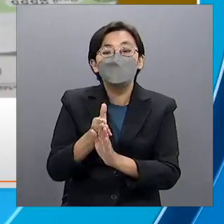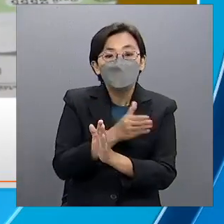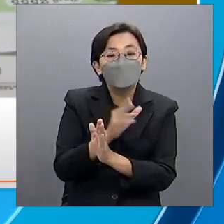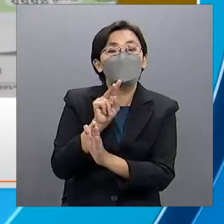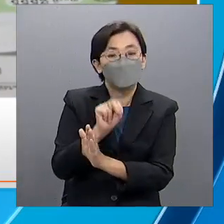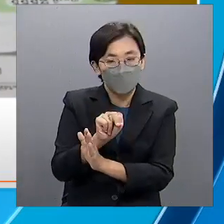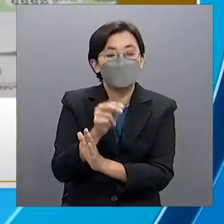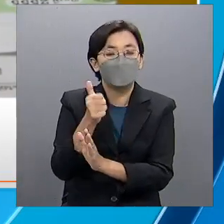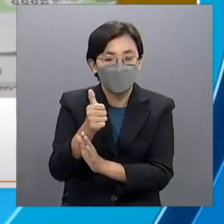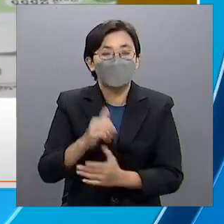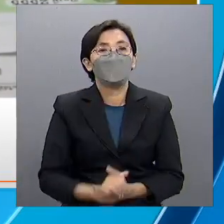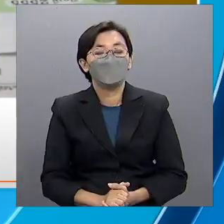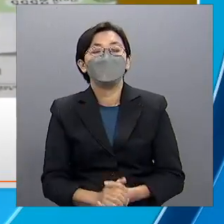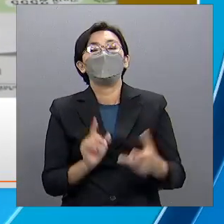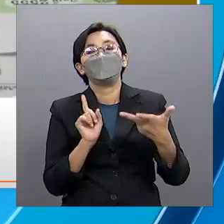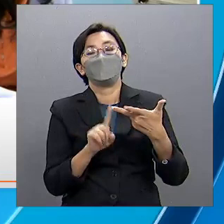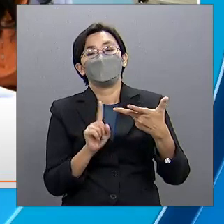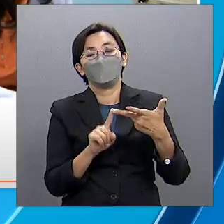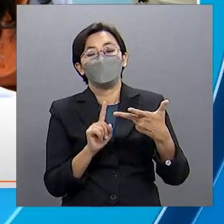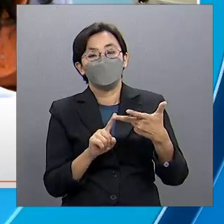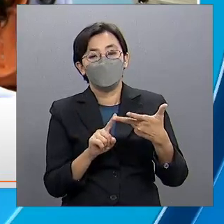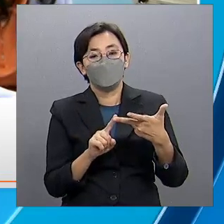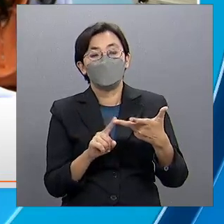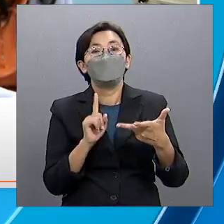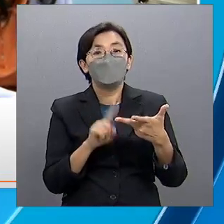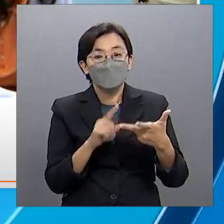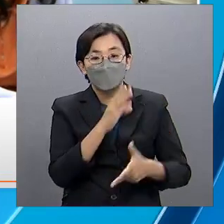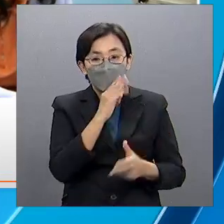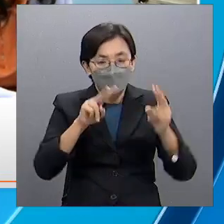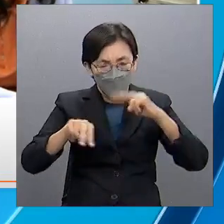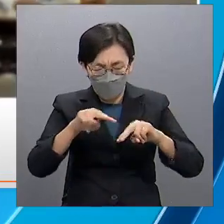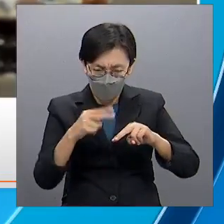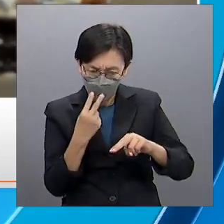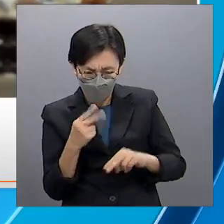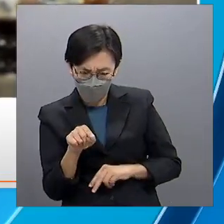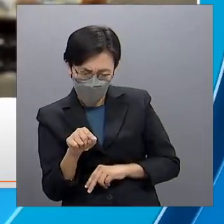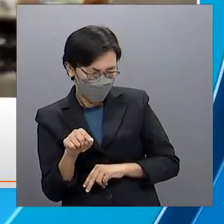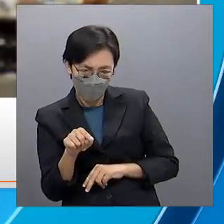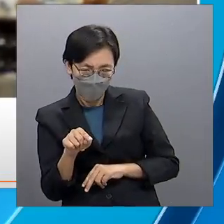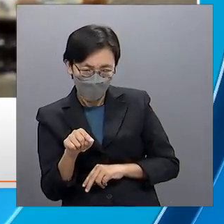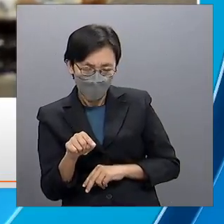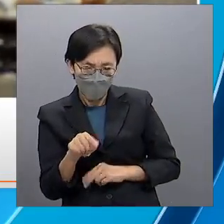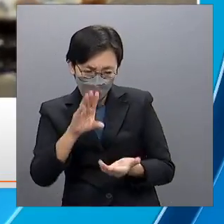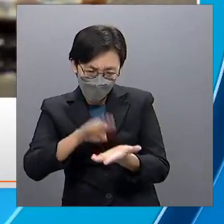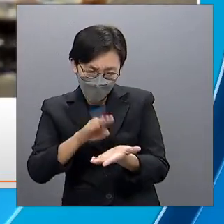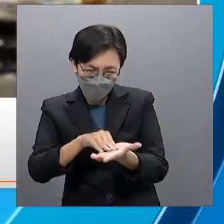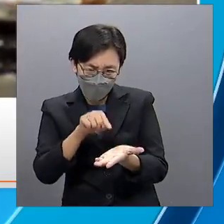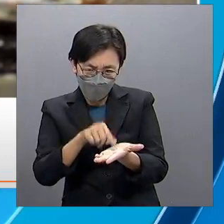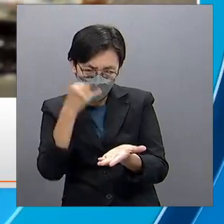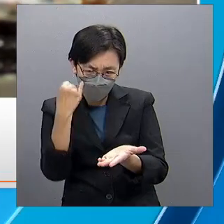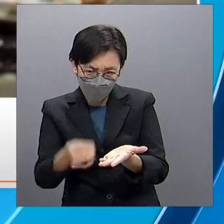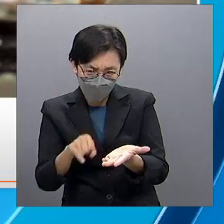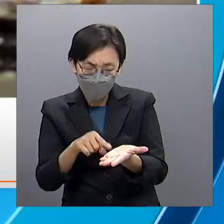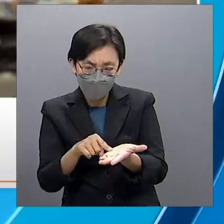มีอีกกรณีนึงก็คือถ้าเราตรวจพบว่ามีข้อมูลที่ผิดพลาดนะคะเราก็จะมีหนัง